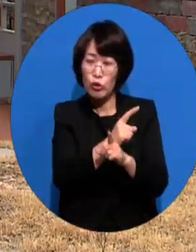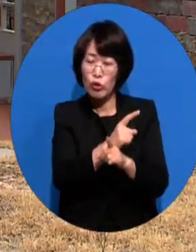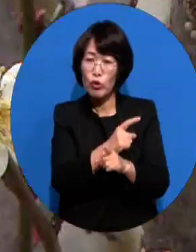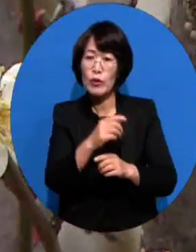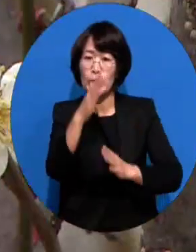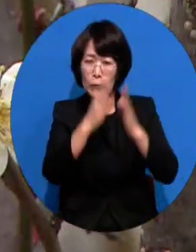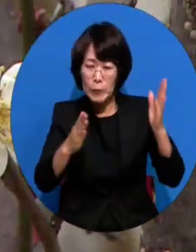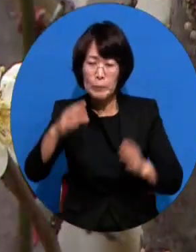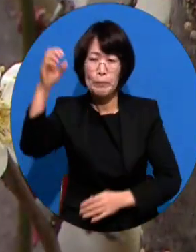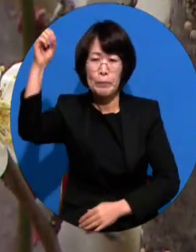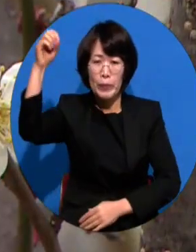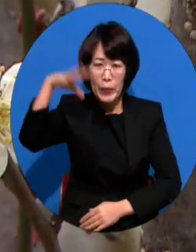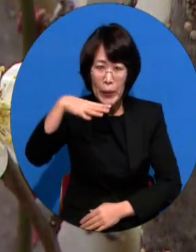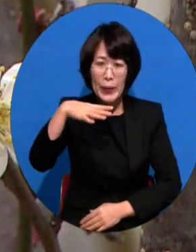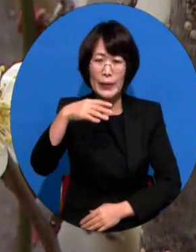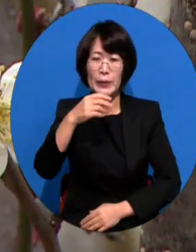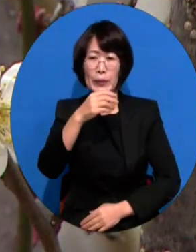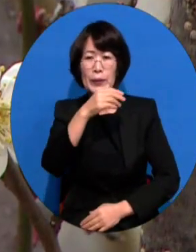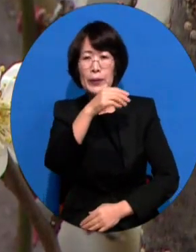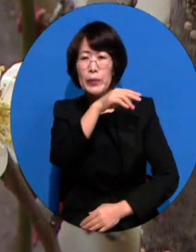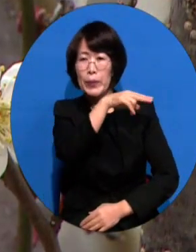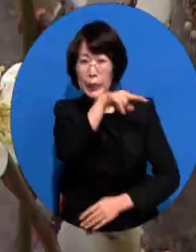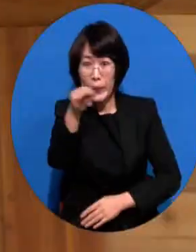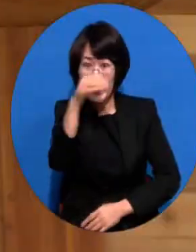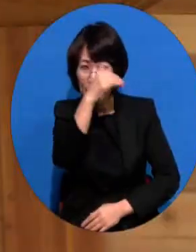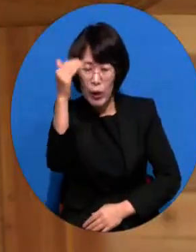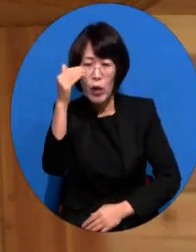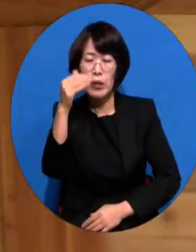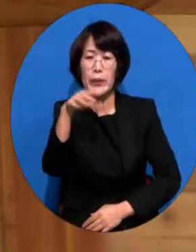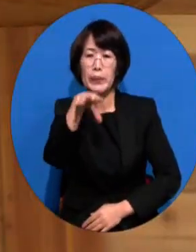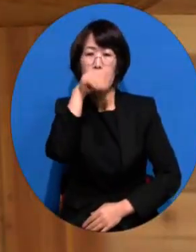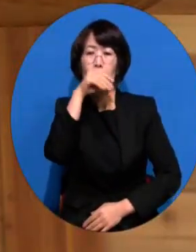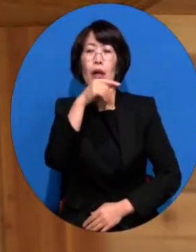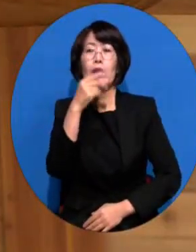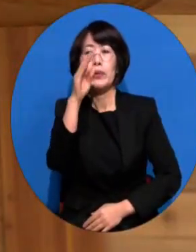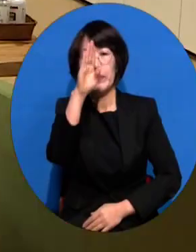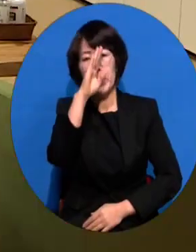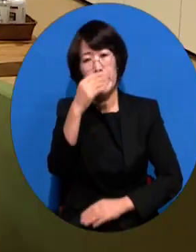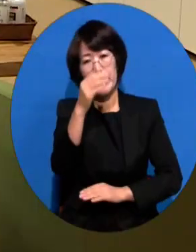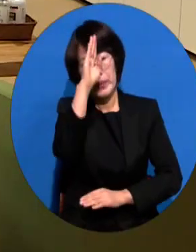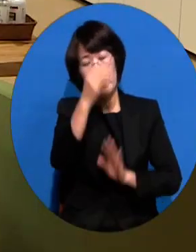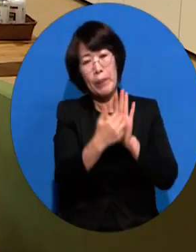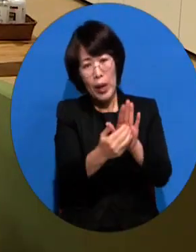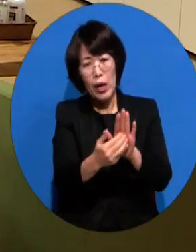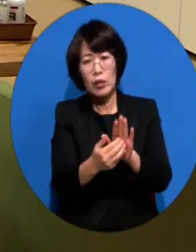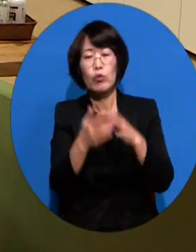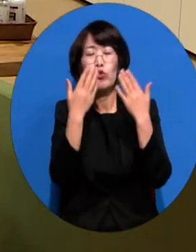햇빛과 경치, 음이온 등을 활용해 면역력을 높이고 휴식과